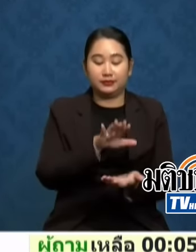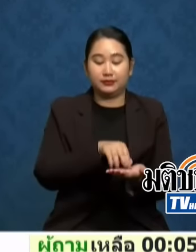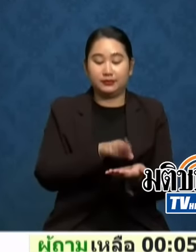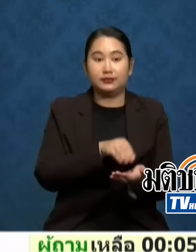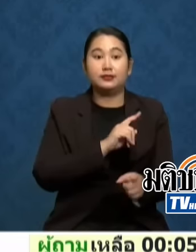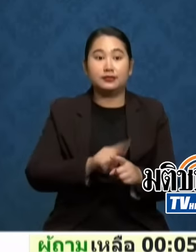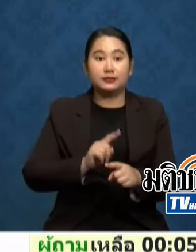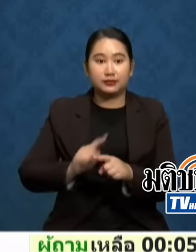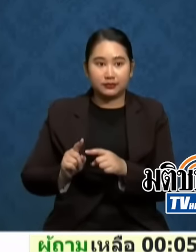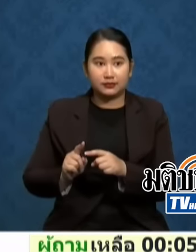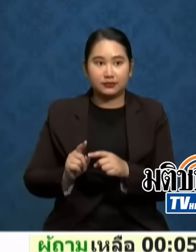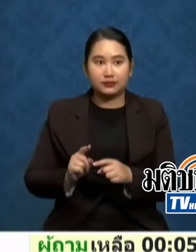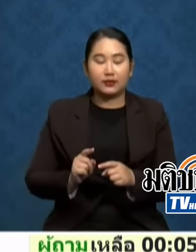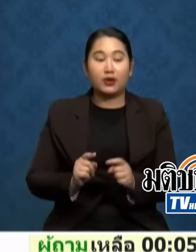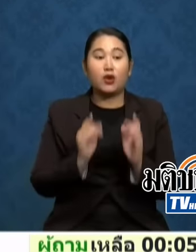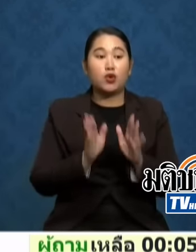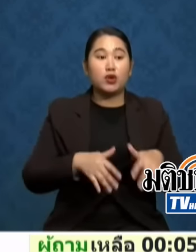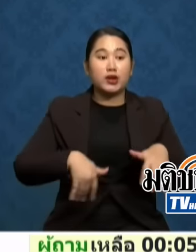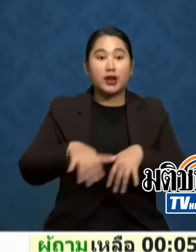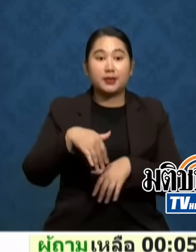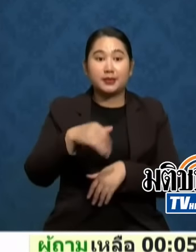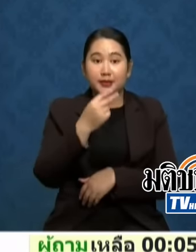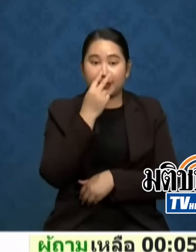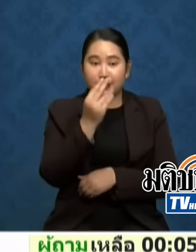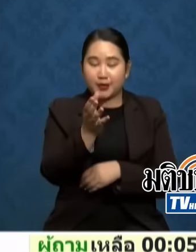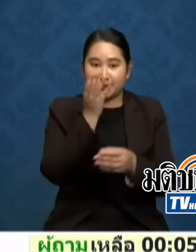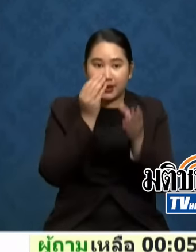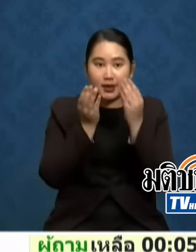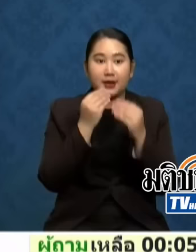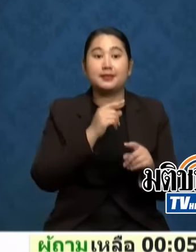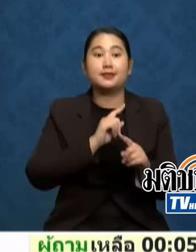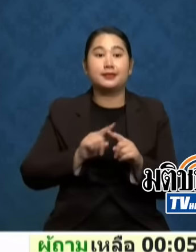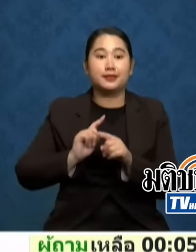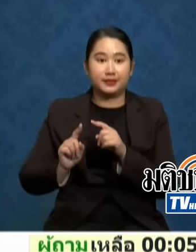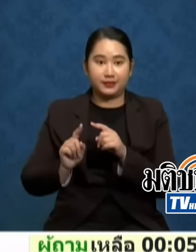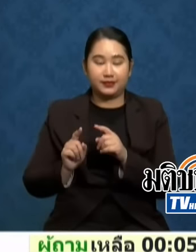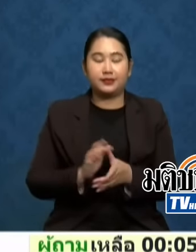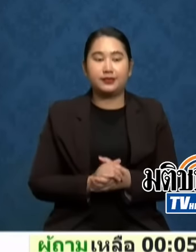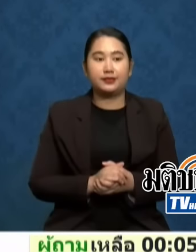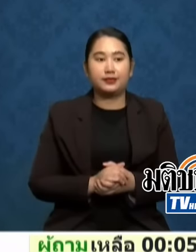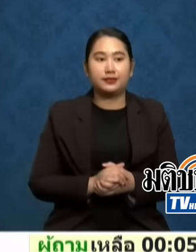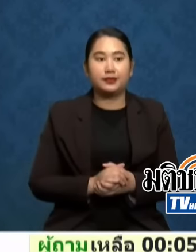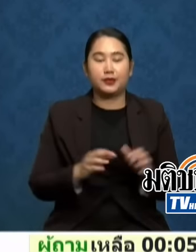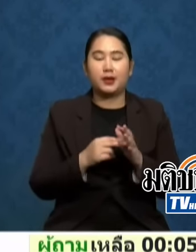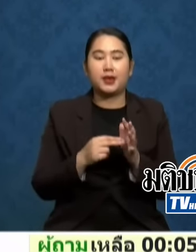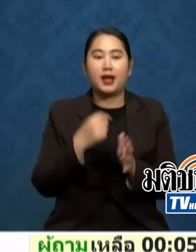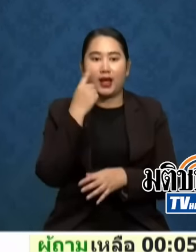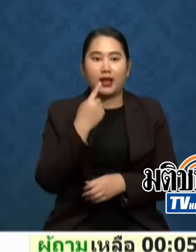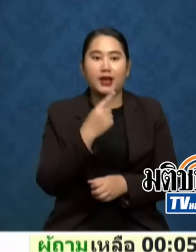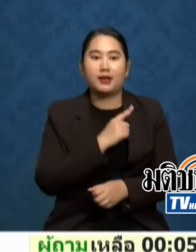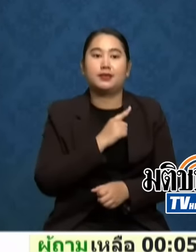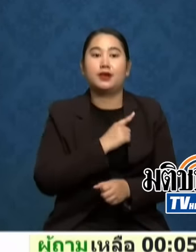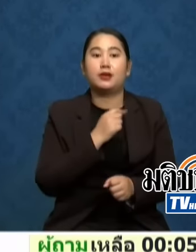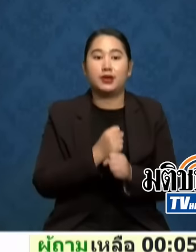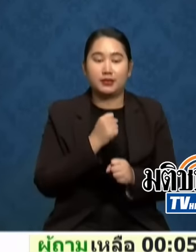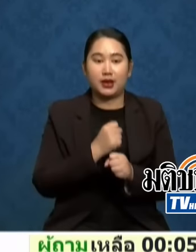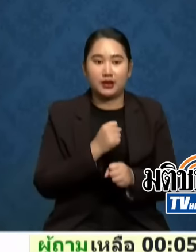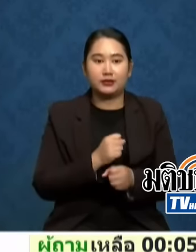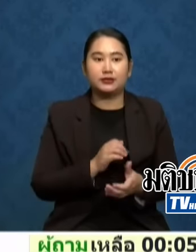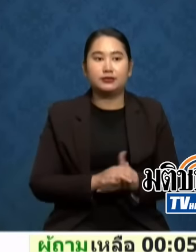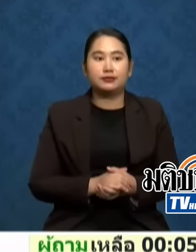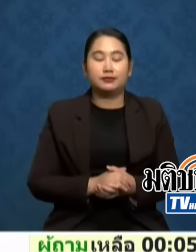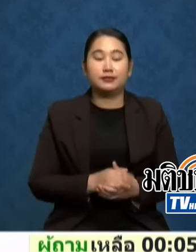ที่ต้องการให้ผู้คนได้รับรู้และทราบไปเนี่ย เป็นหน้าที่ของใครนะครับแล้วการด